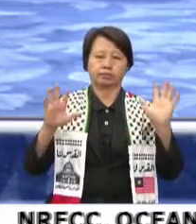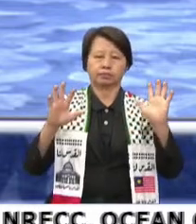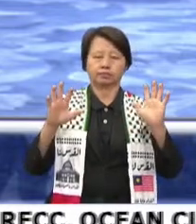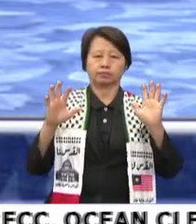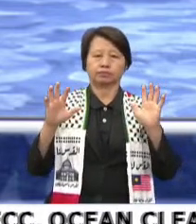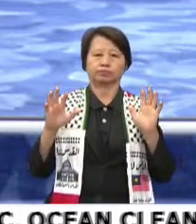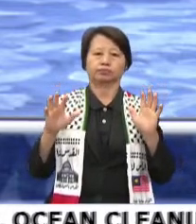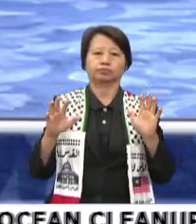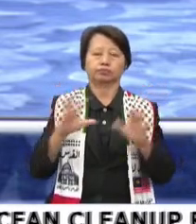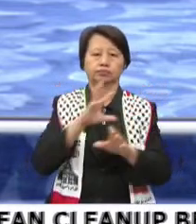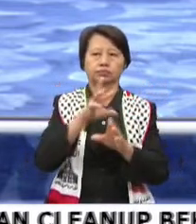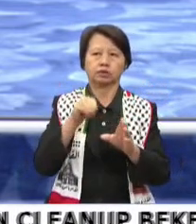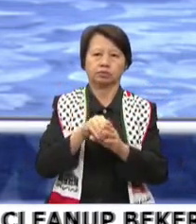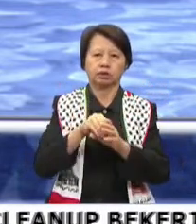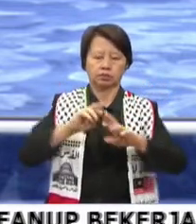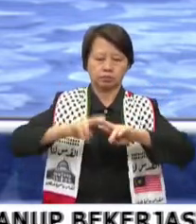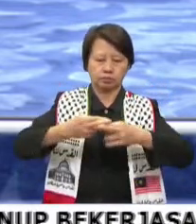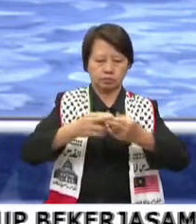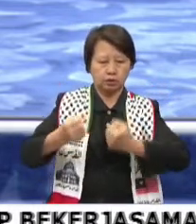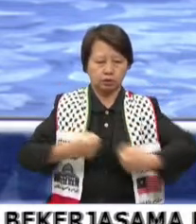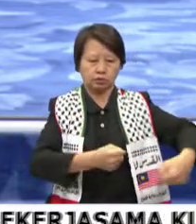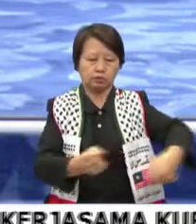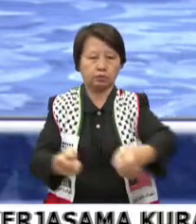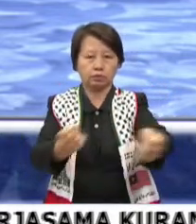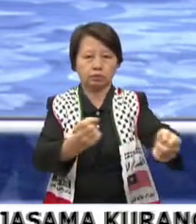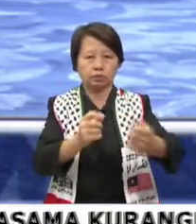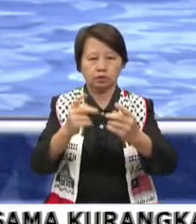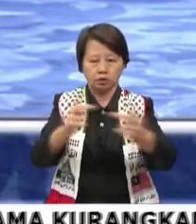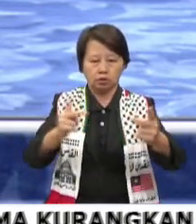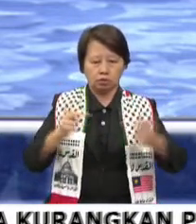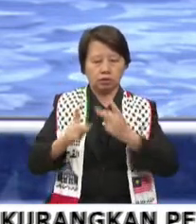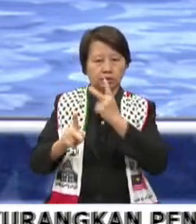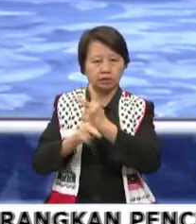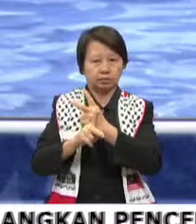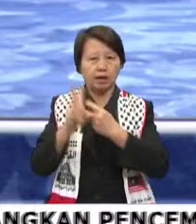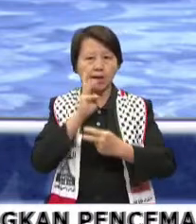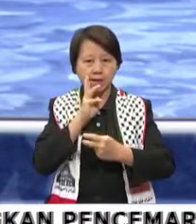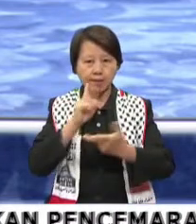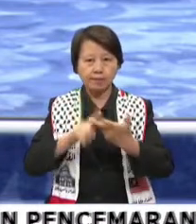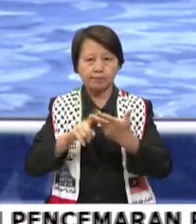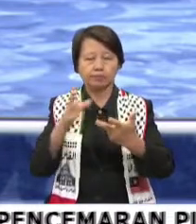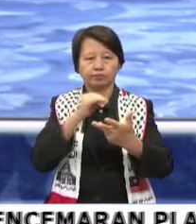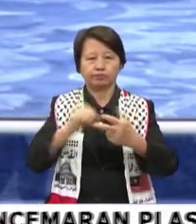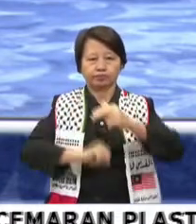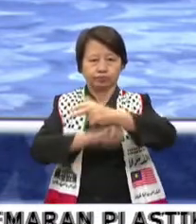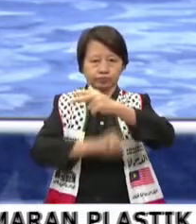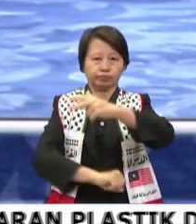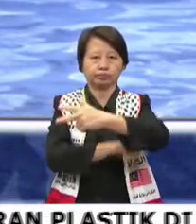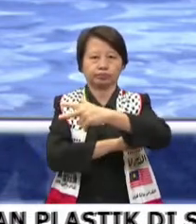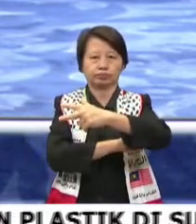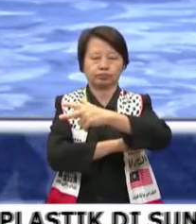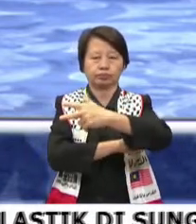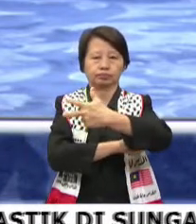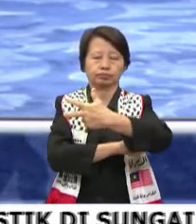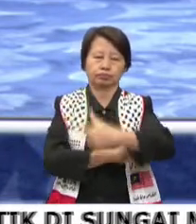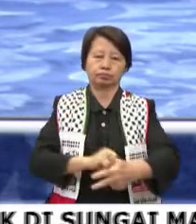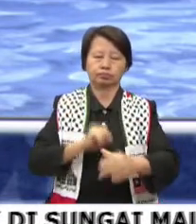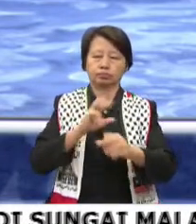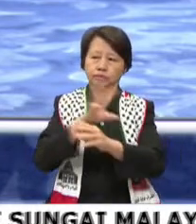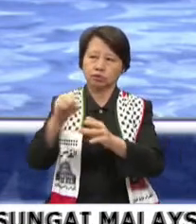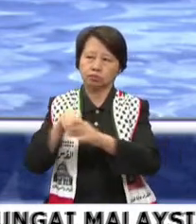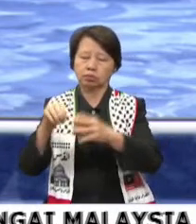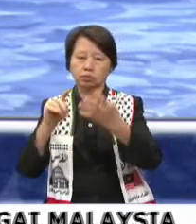dilakukan termasuk penyelenggaraan Sungai kolam takungan banjir dan infrastruktur